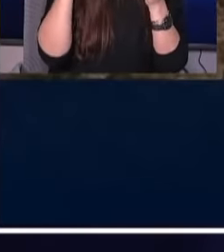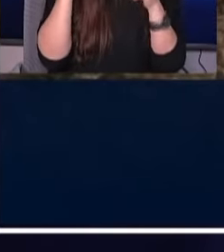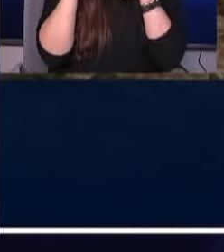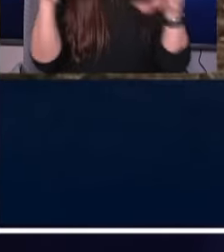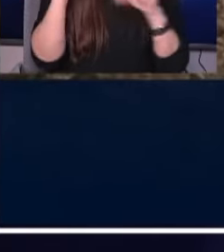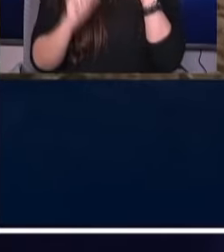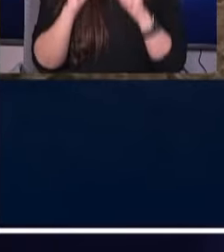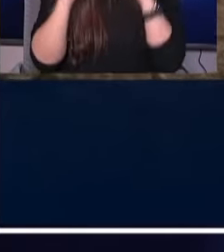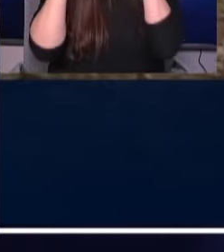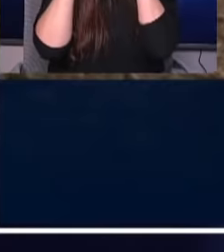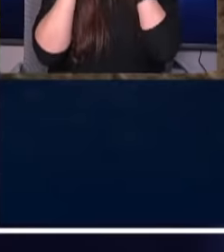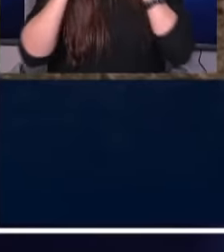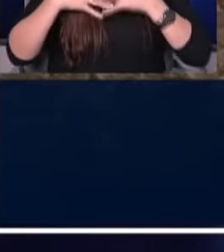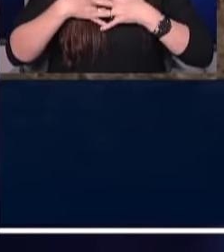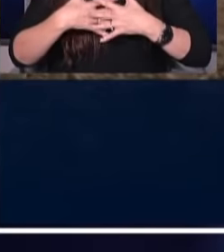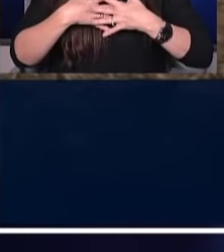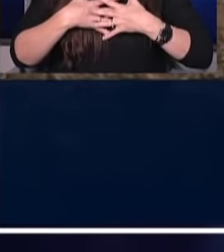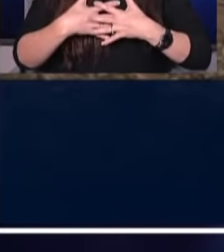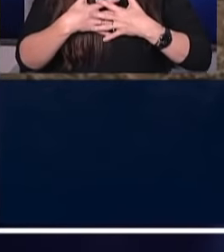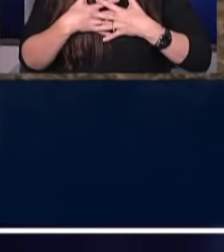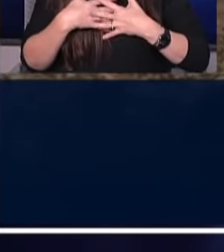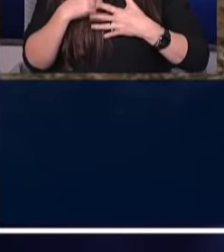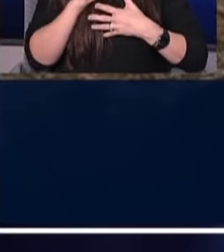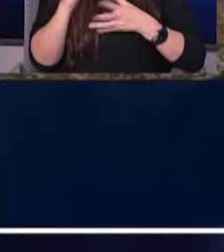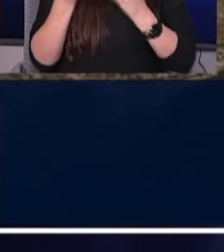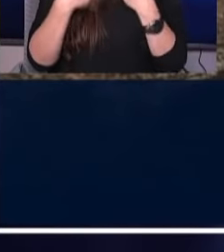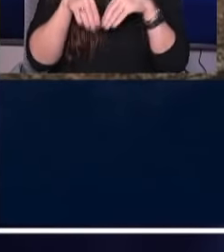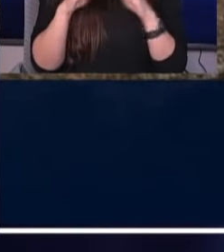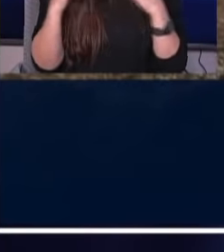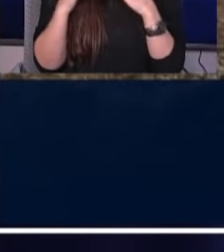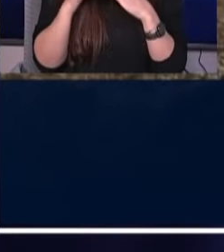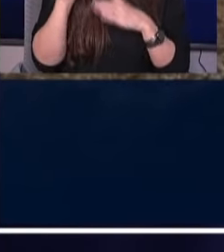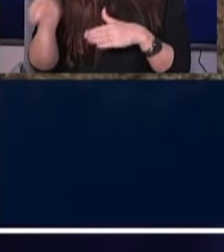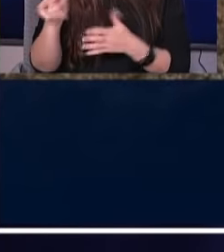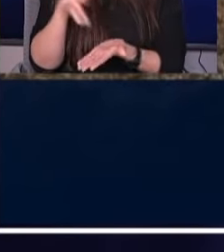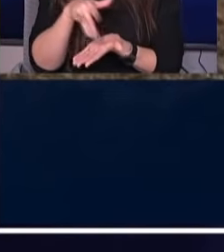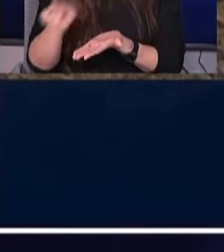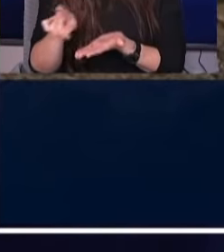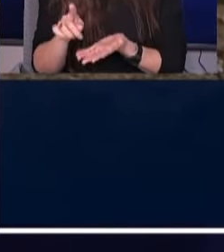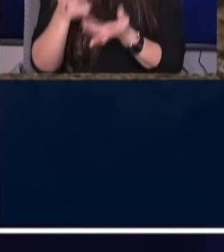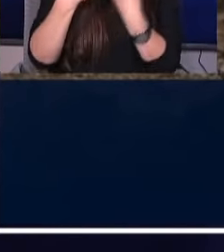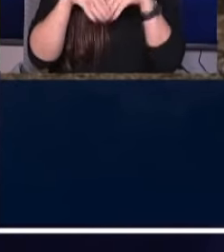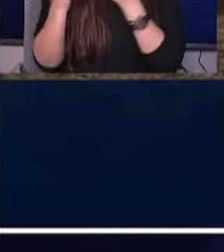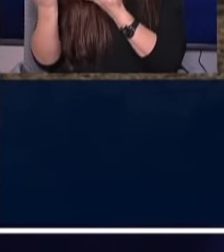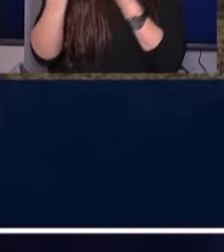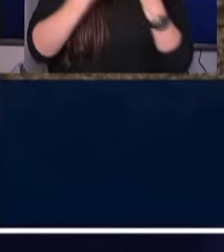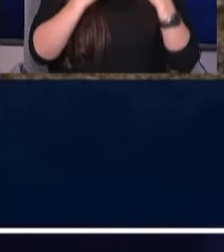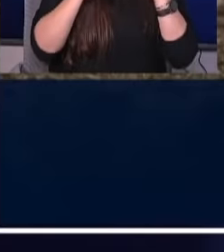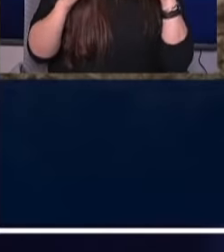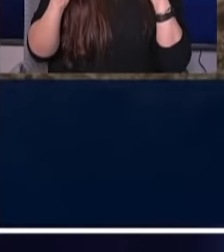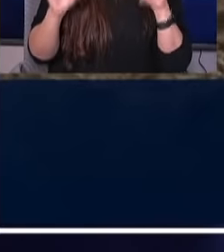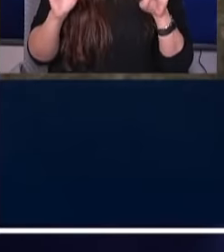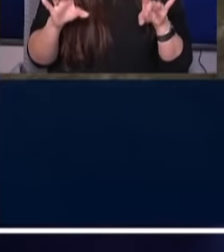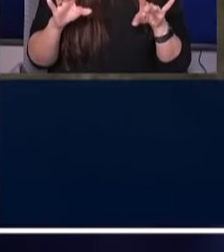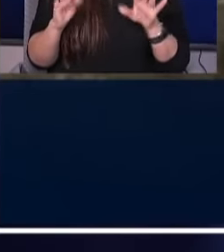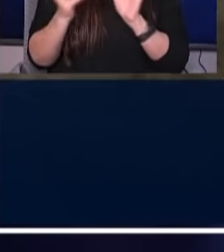קשה, מורדם ומונשם. לא מדובר במשפחה שגרה במאחז אש קודש, אלא במשפחה שהתארחה בצימר. עוד